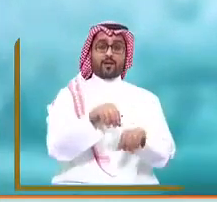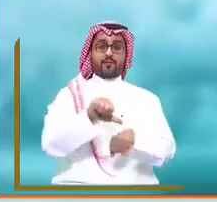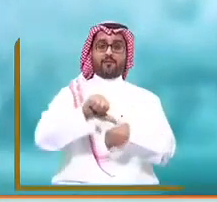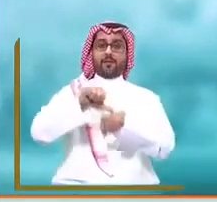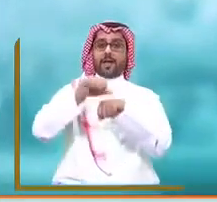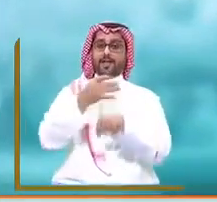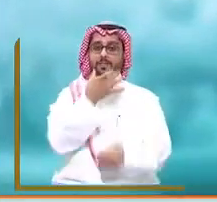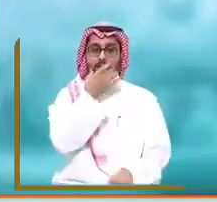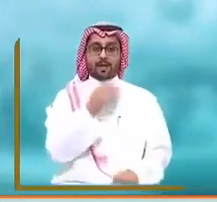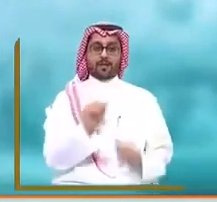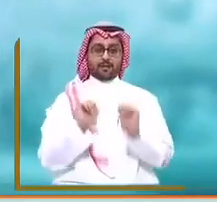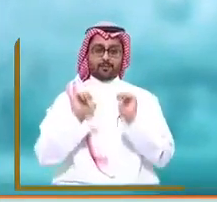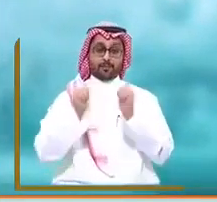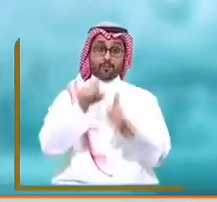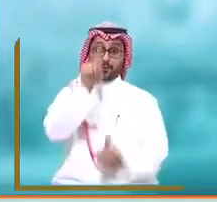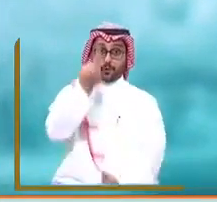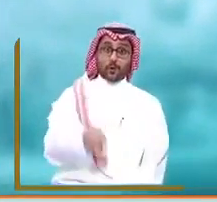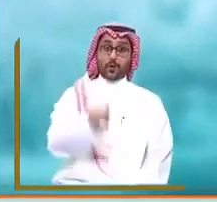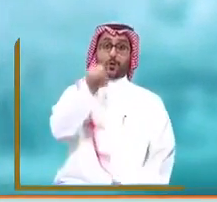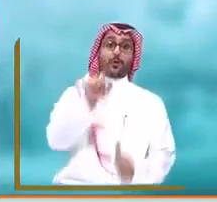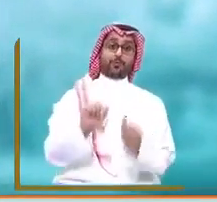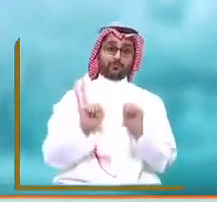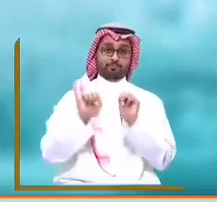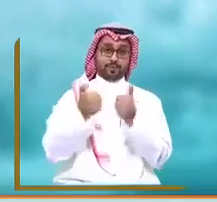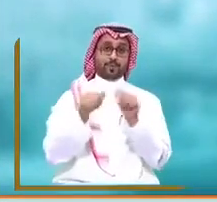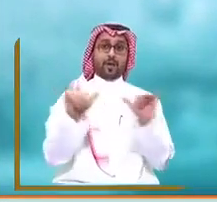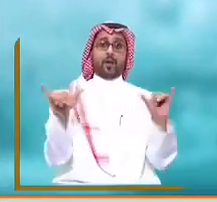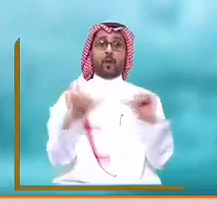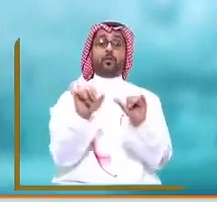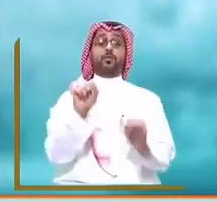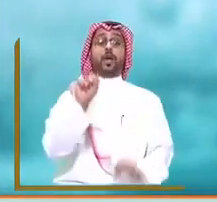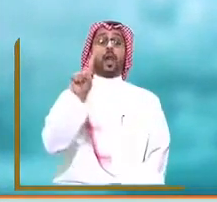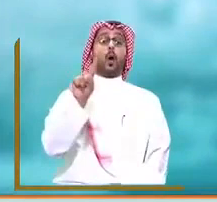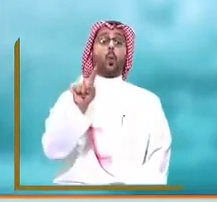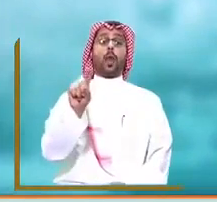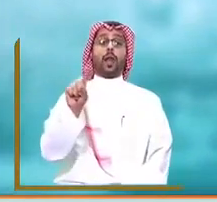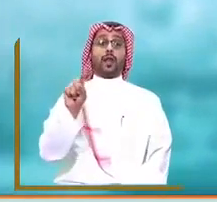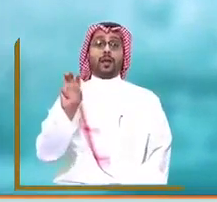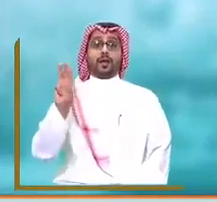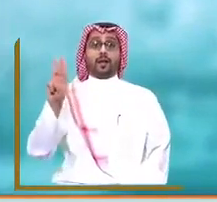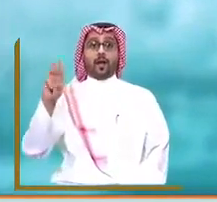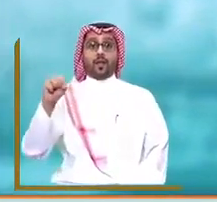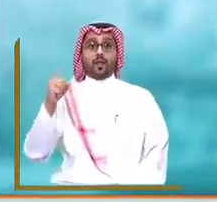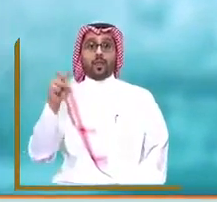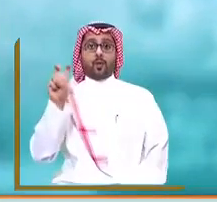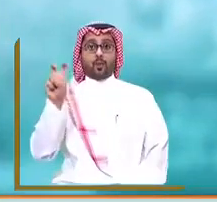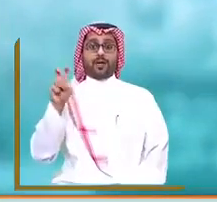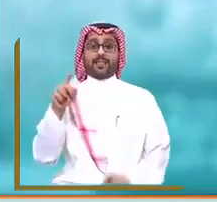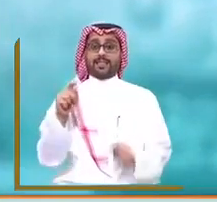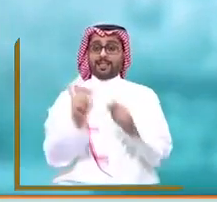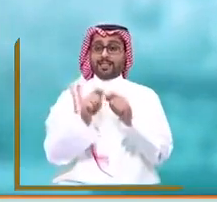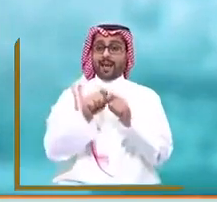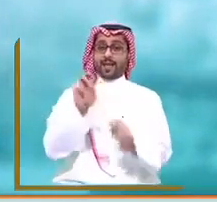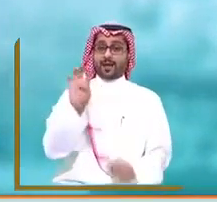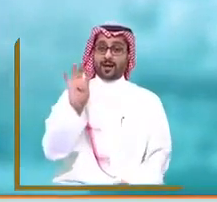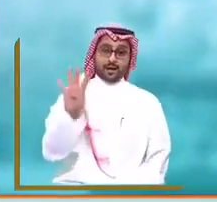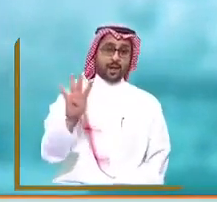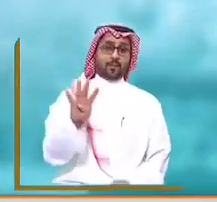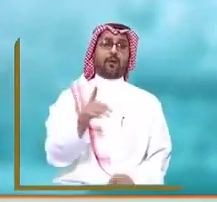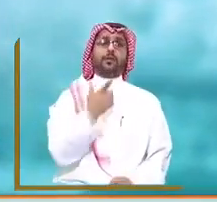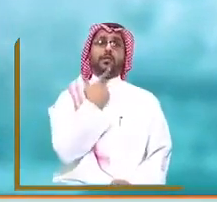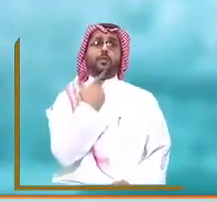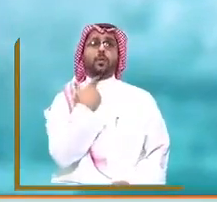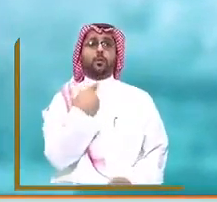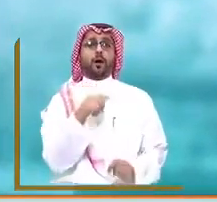العاصمة الرياض وانطلقت فعالياته اليوم، المنتدى الأول للثورة الصناعية الرابعة. نريد من خلالك أن نتعرف